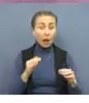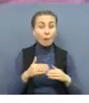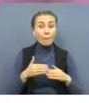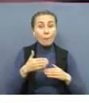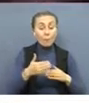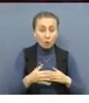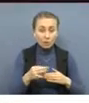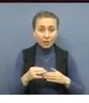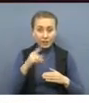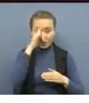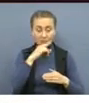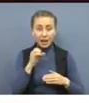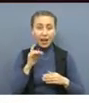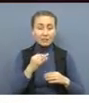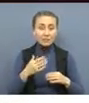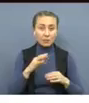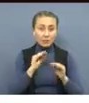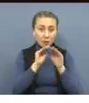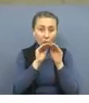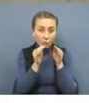ханство, наши предки использовали закругленные сабли.